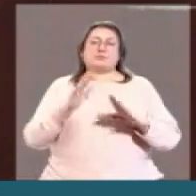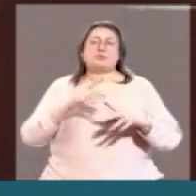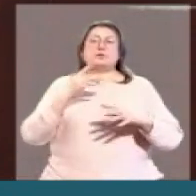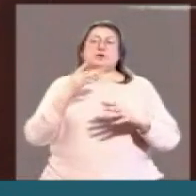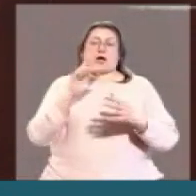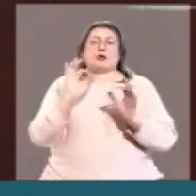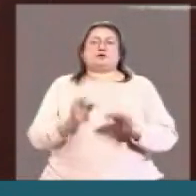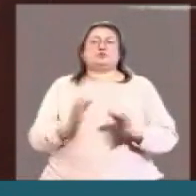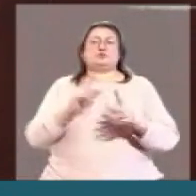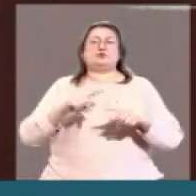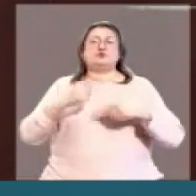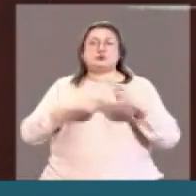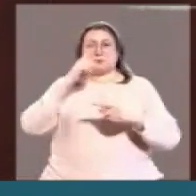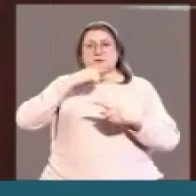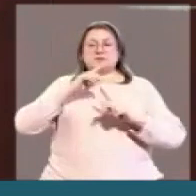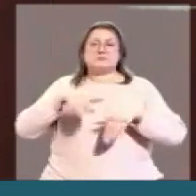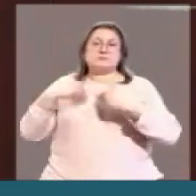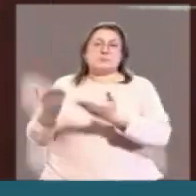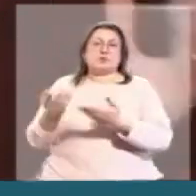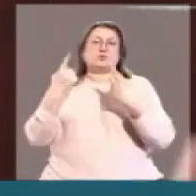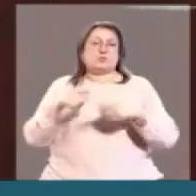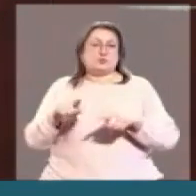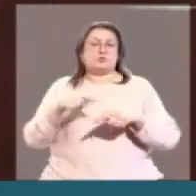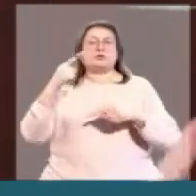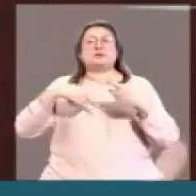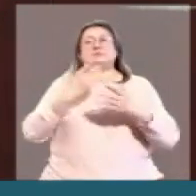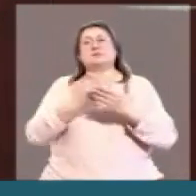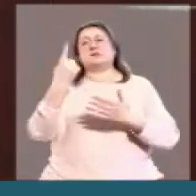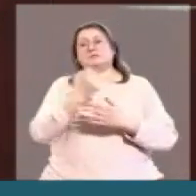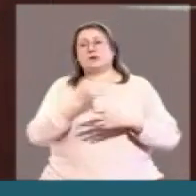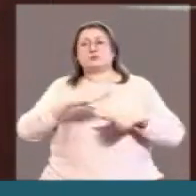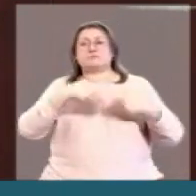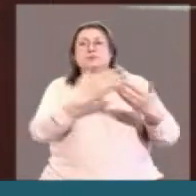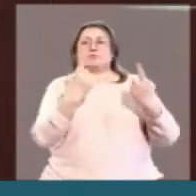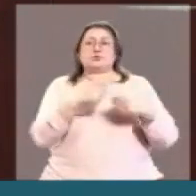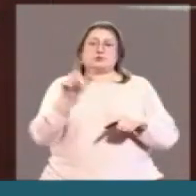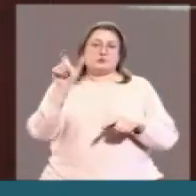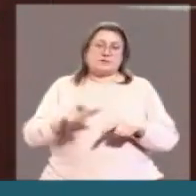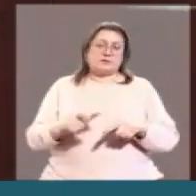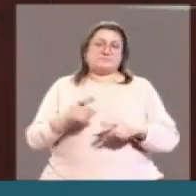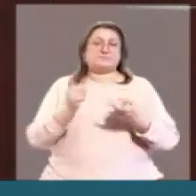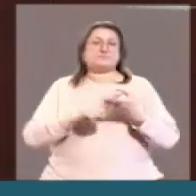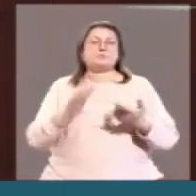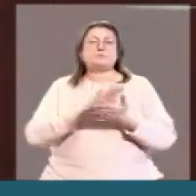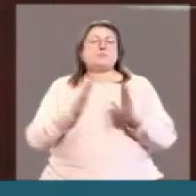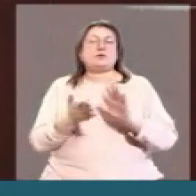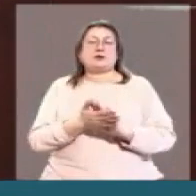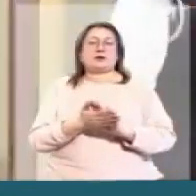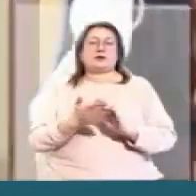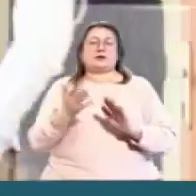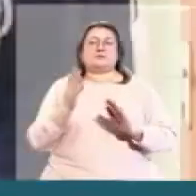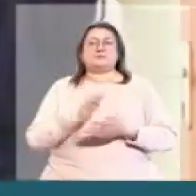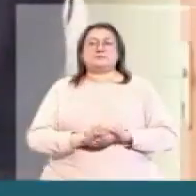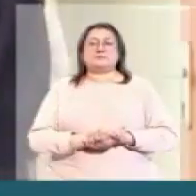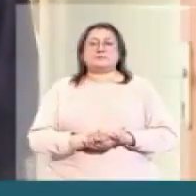переходить, допустим, через месяц другому ученику, через неделю. Это все зависит от того положения, которое утвердит школа.